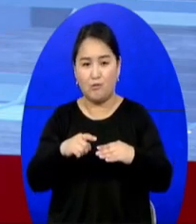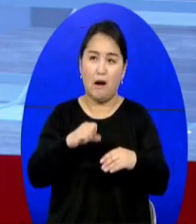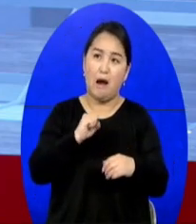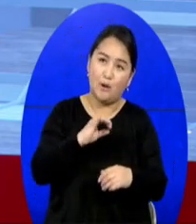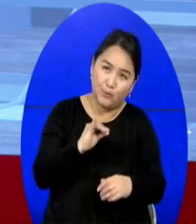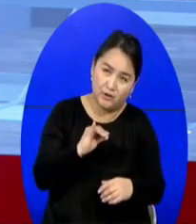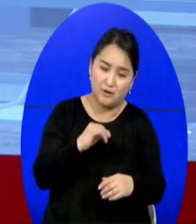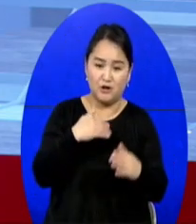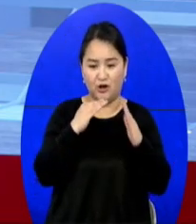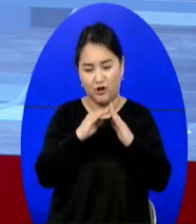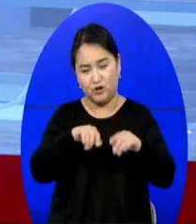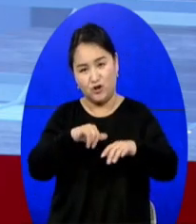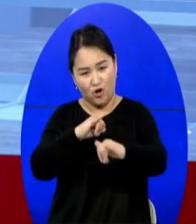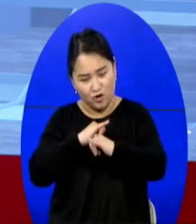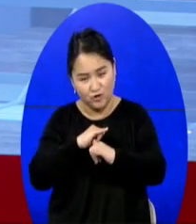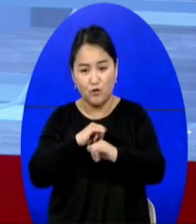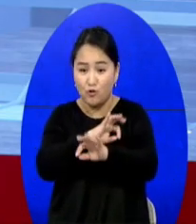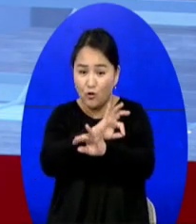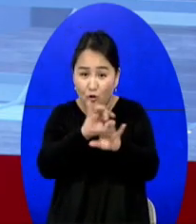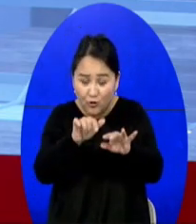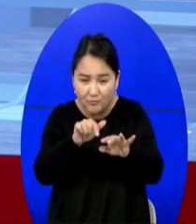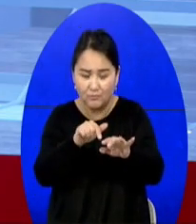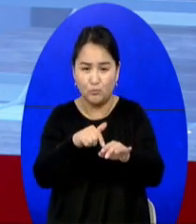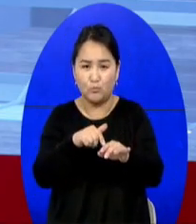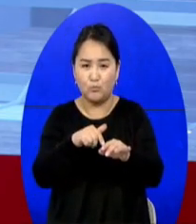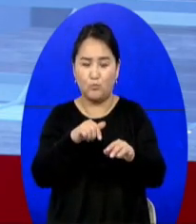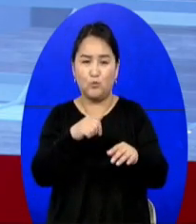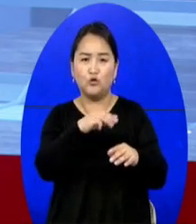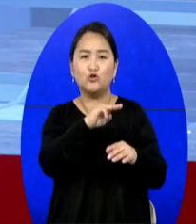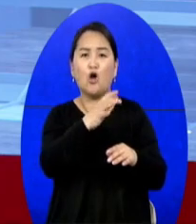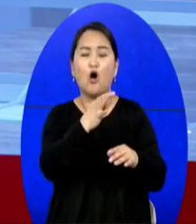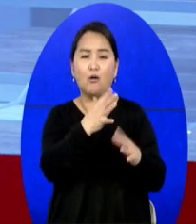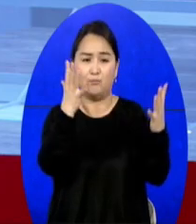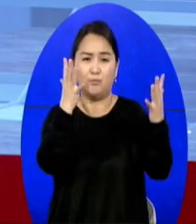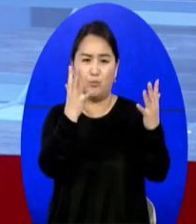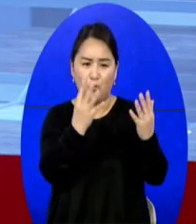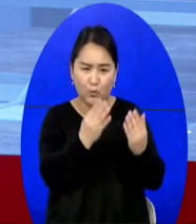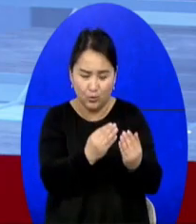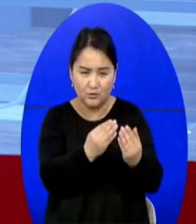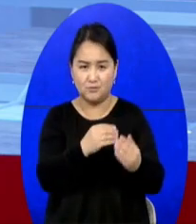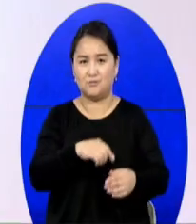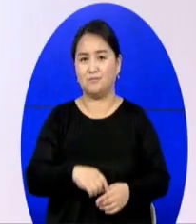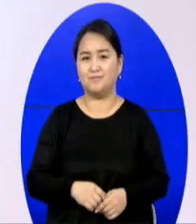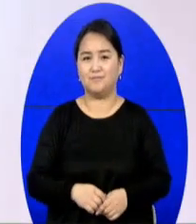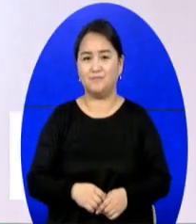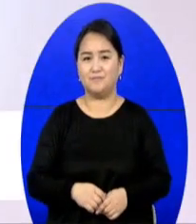хүүхэдтэй анхаарал халамжаад сайжруулсантай шууд холбоотой гэдгийг эмчнэр онцоллоо.